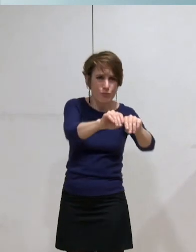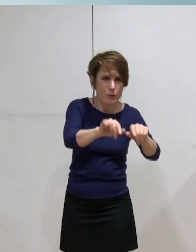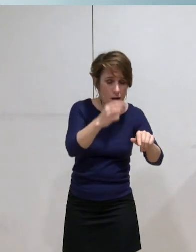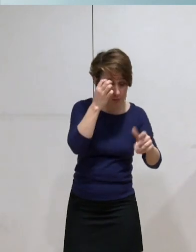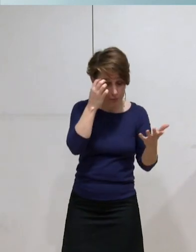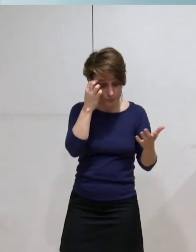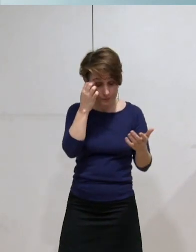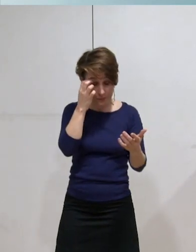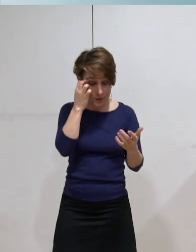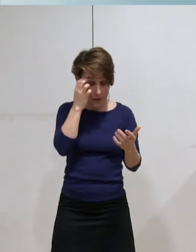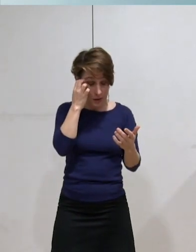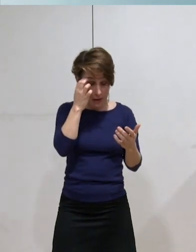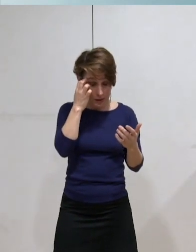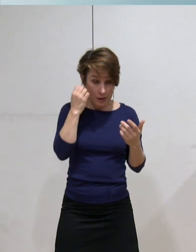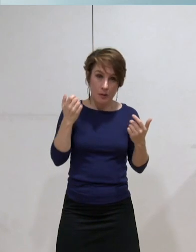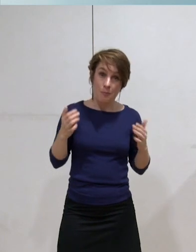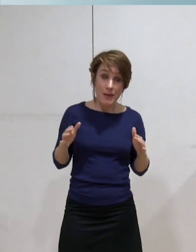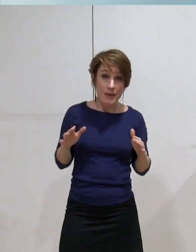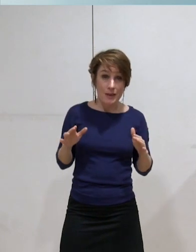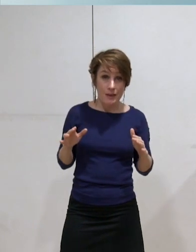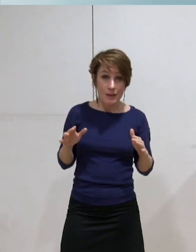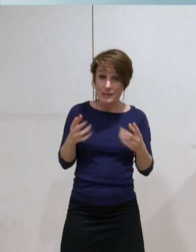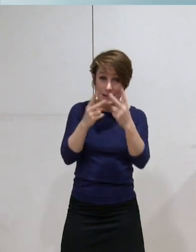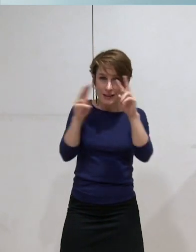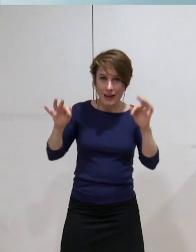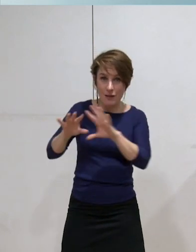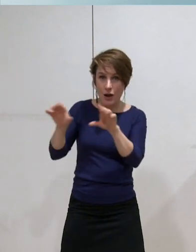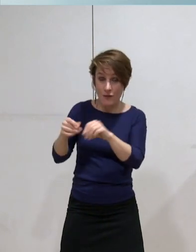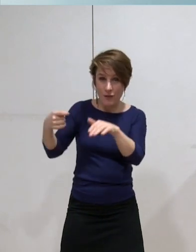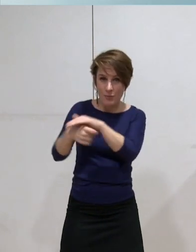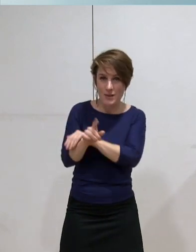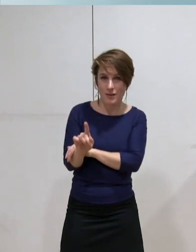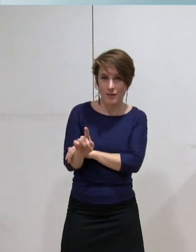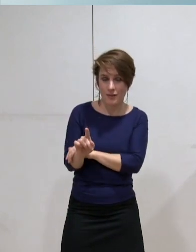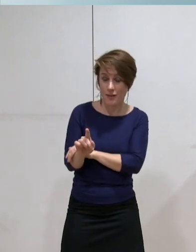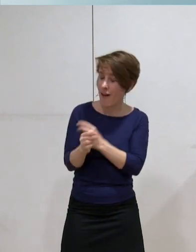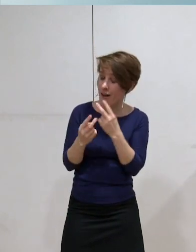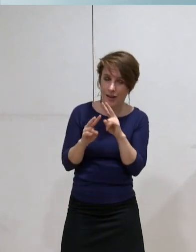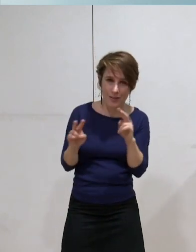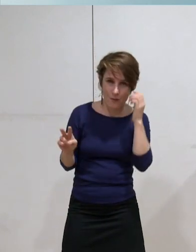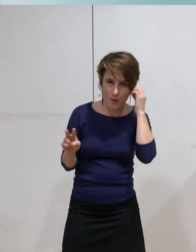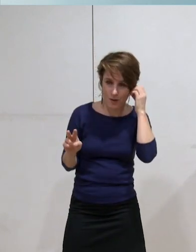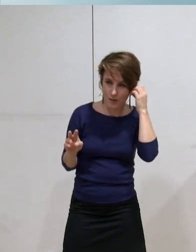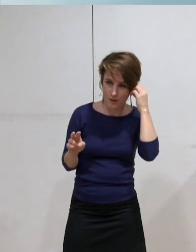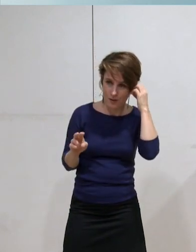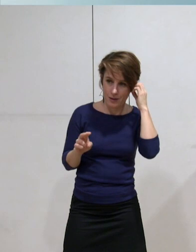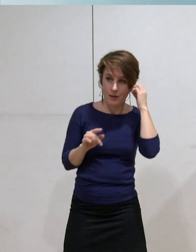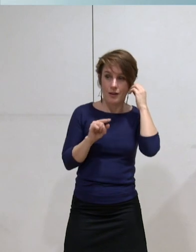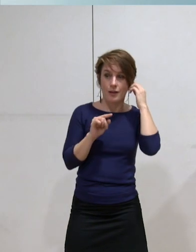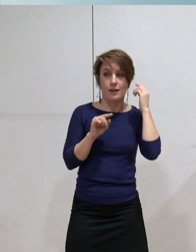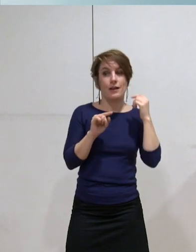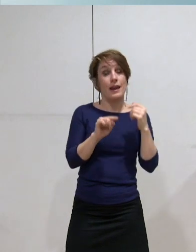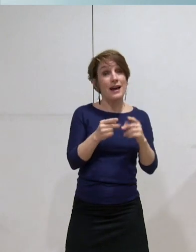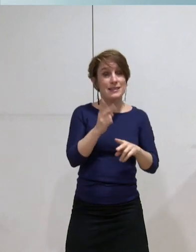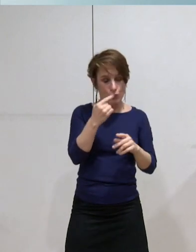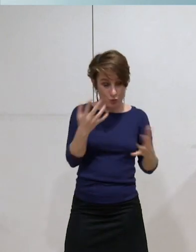correction majeure par rapport à la contribution des famille elle se joue pas là elle se joue sur l'aide àortter encore une fois en particulier à l'accueil de